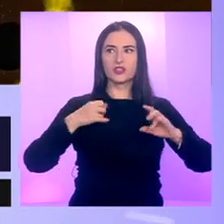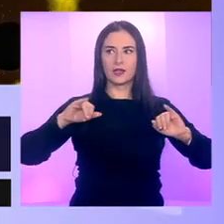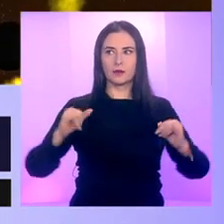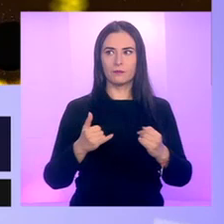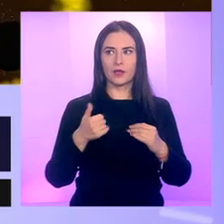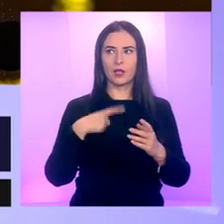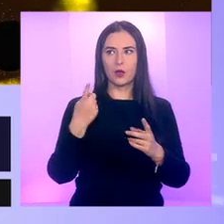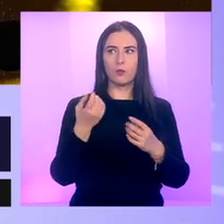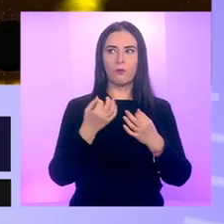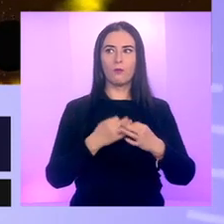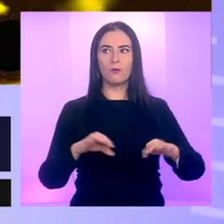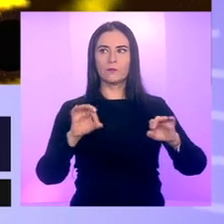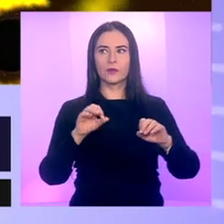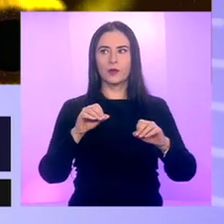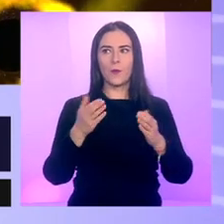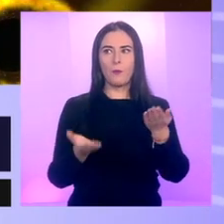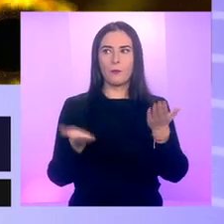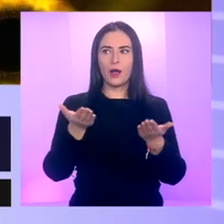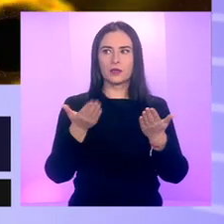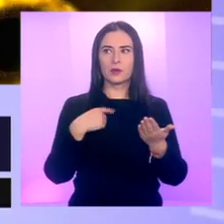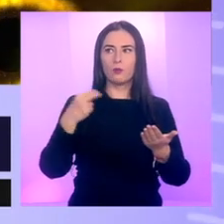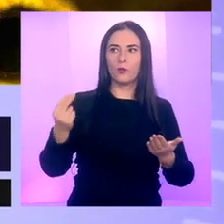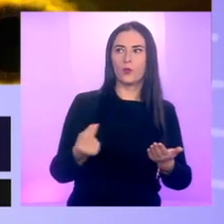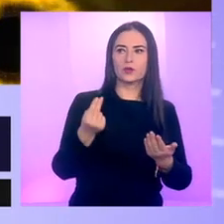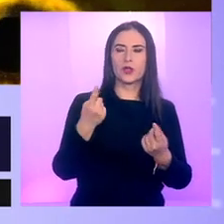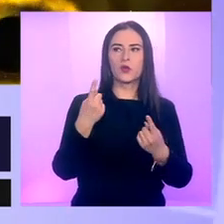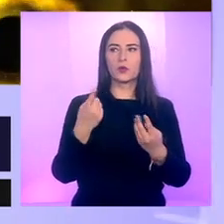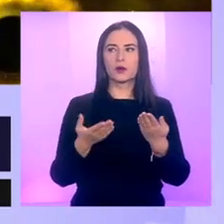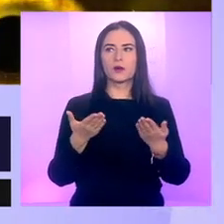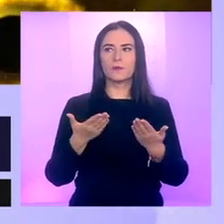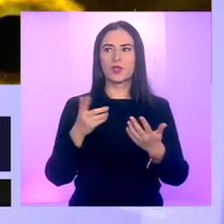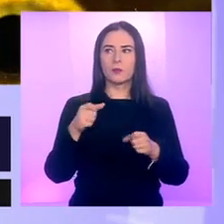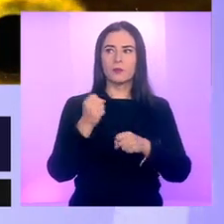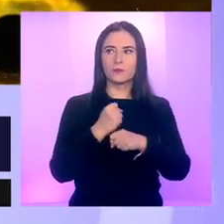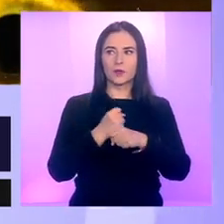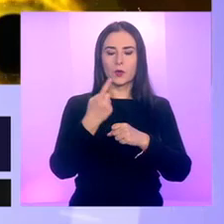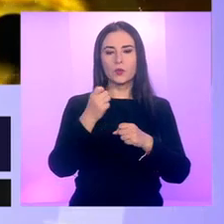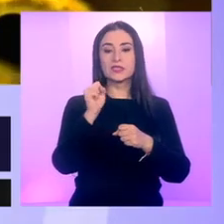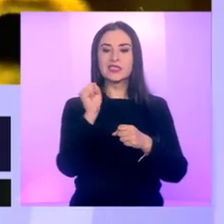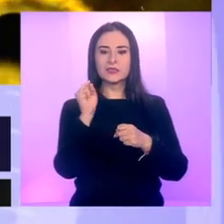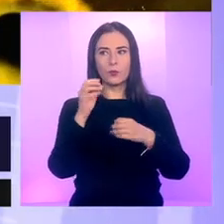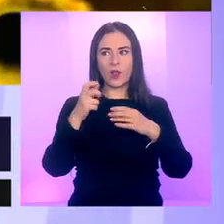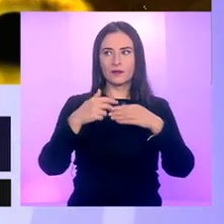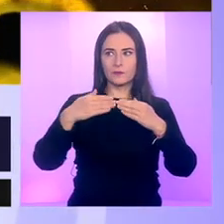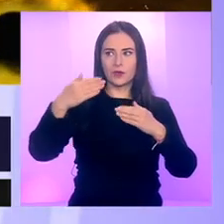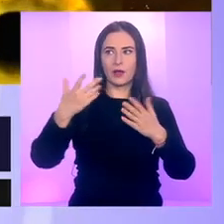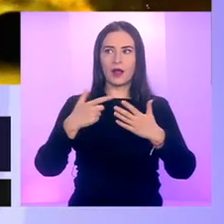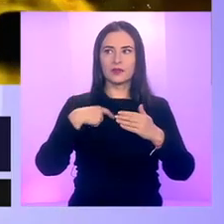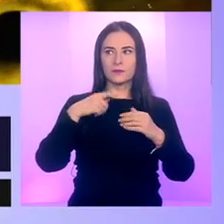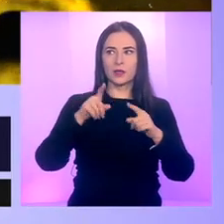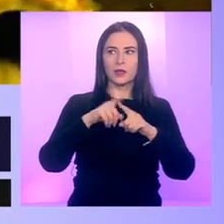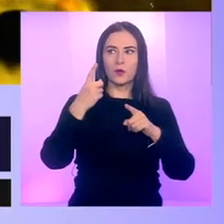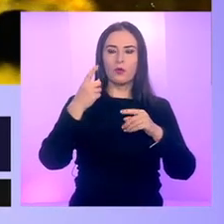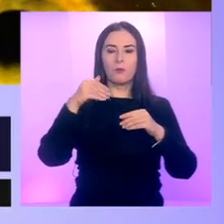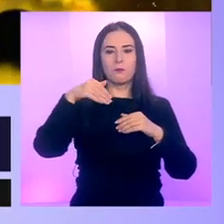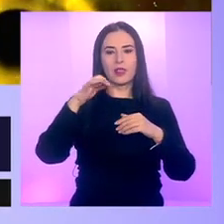dar este o modelare. Eu o compar cu un avion de hârtie. Putem să construim un avion de hârtie, să-l aruncăm în aer și să